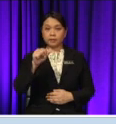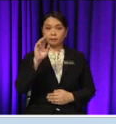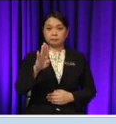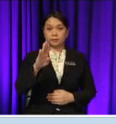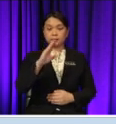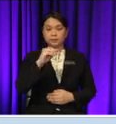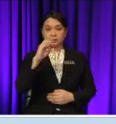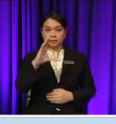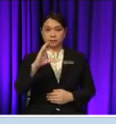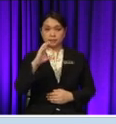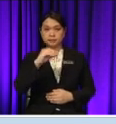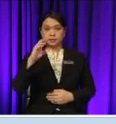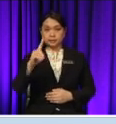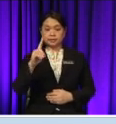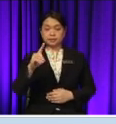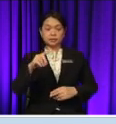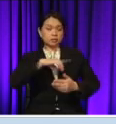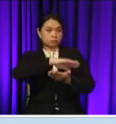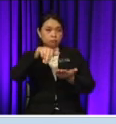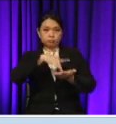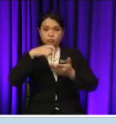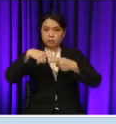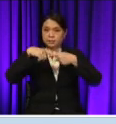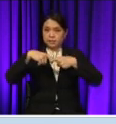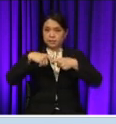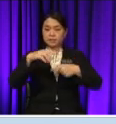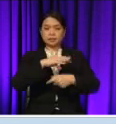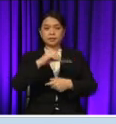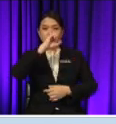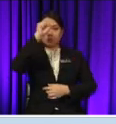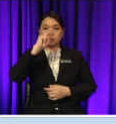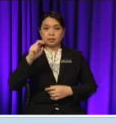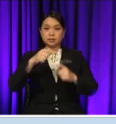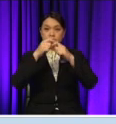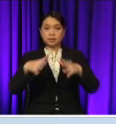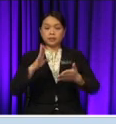ini pertanyaannya udah bantu kita kita